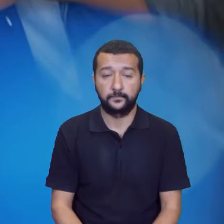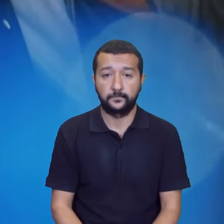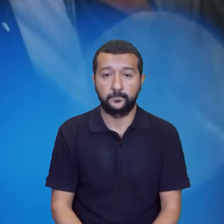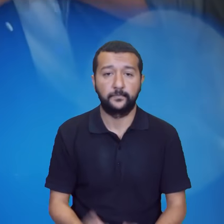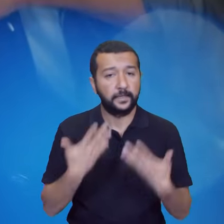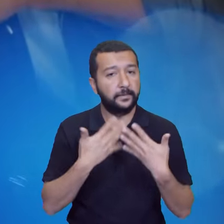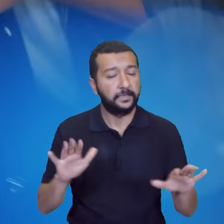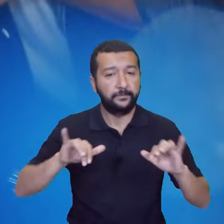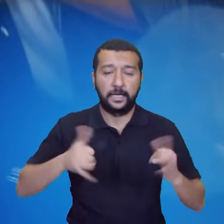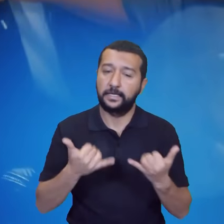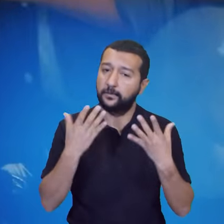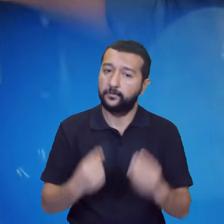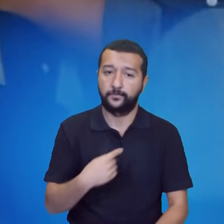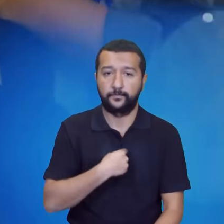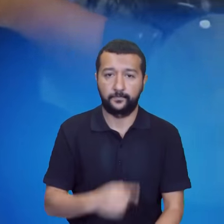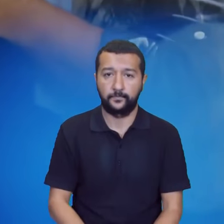Bittim.